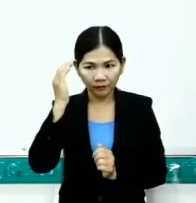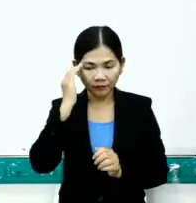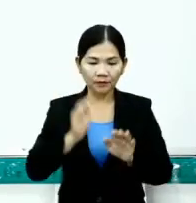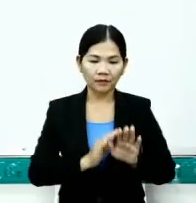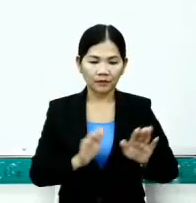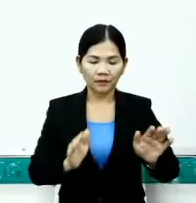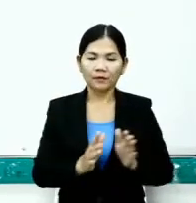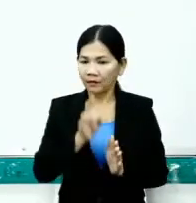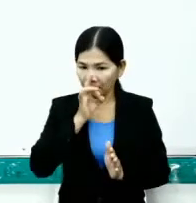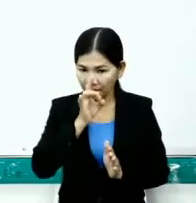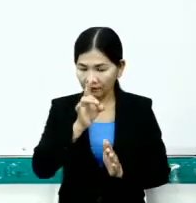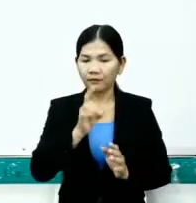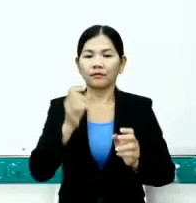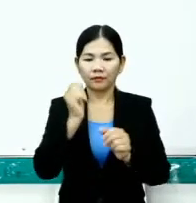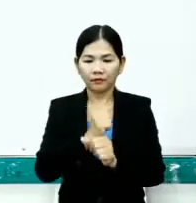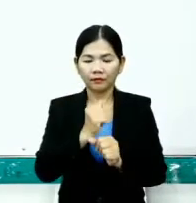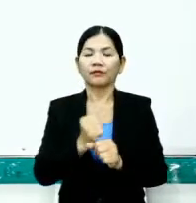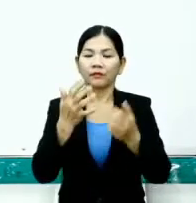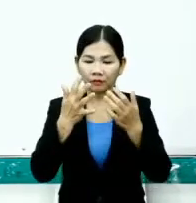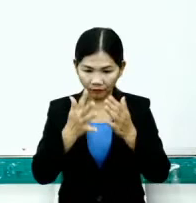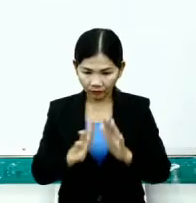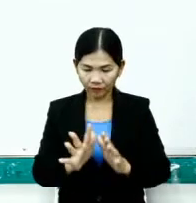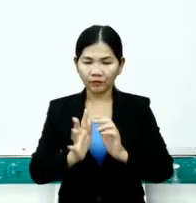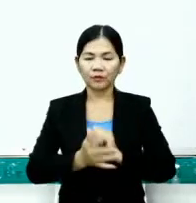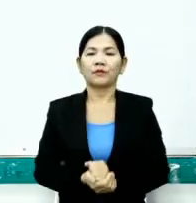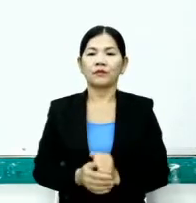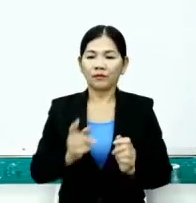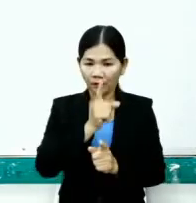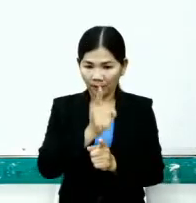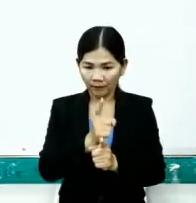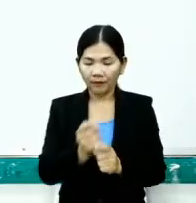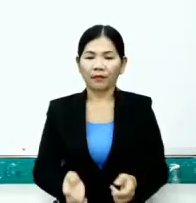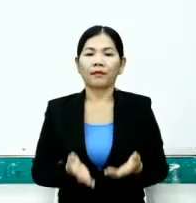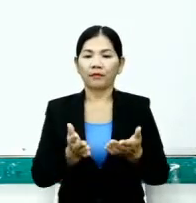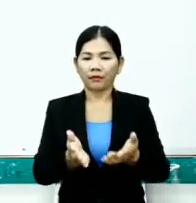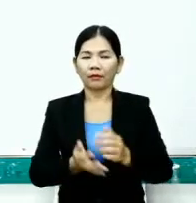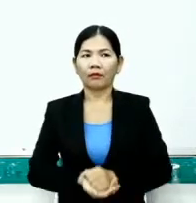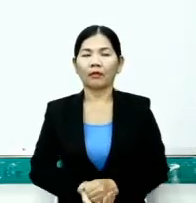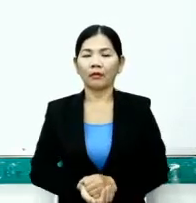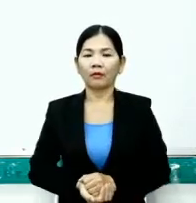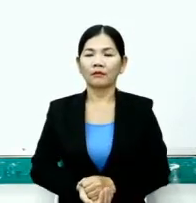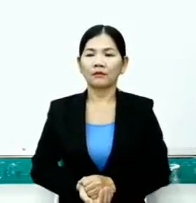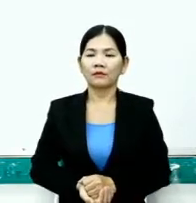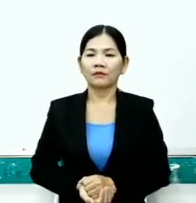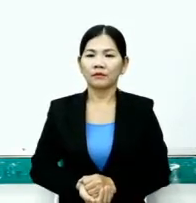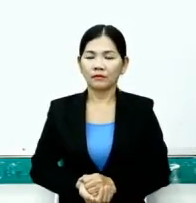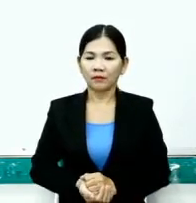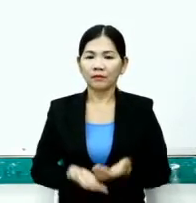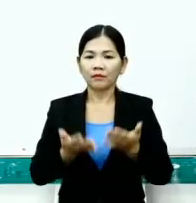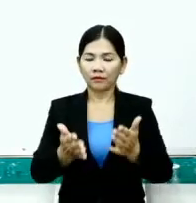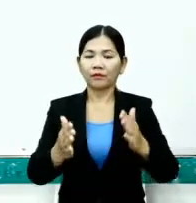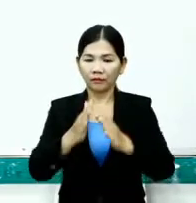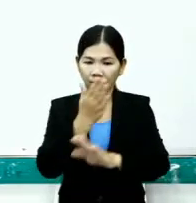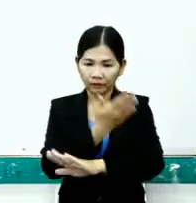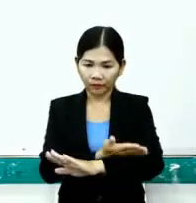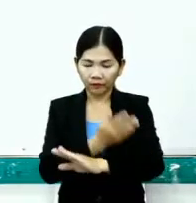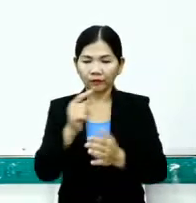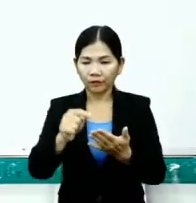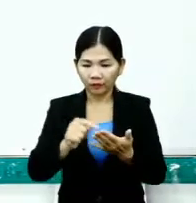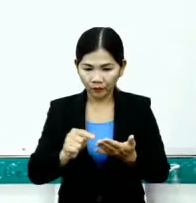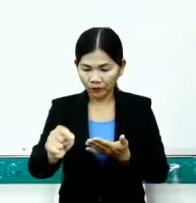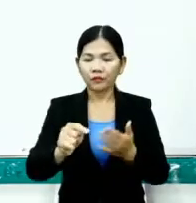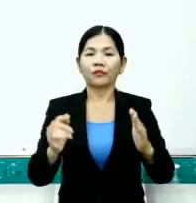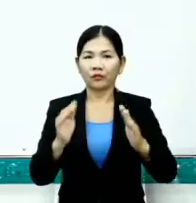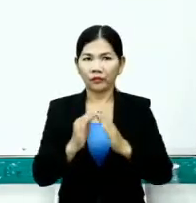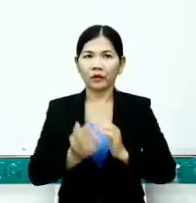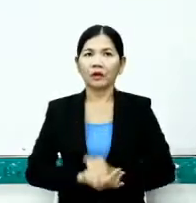thạc con tặng ọc nìa bà có thịt phớ. Chà, rùi yếu hóa nên tâm trái chút nè kru tặng ọc nìa nè. Chà, chân xong con lúc sắp hạ đạo lực tóc nhau mô cầm nái cái cạp tế